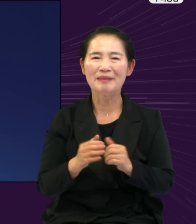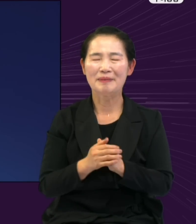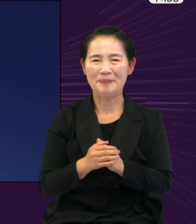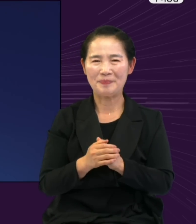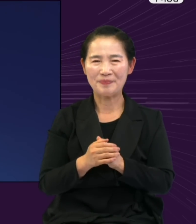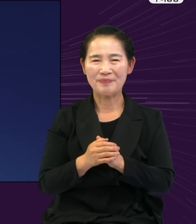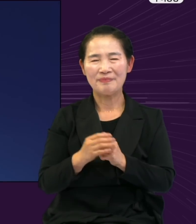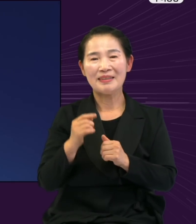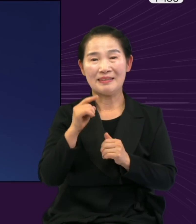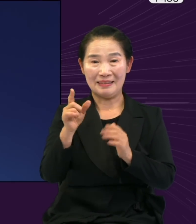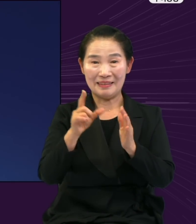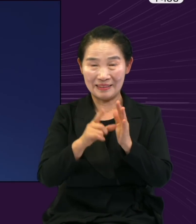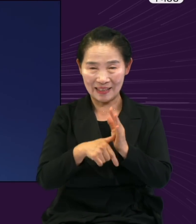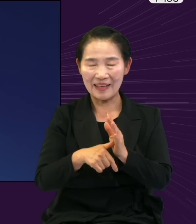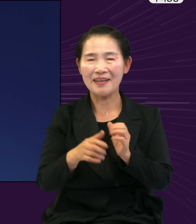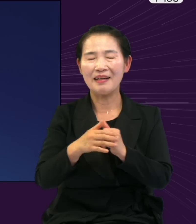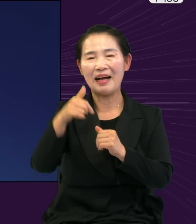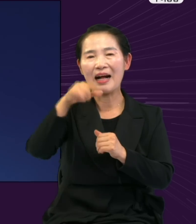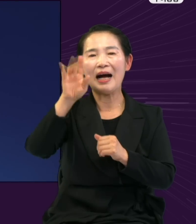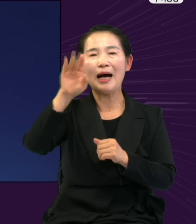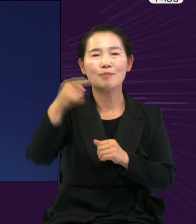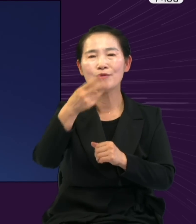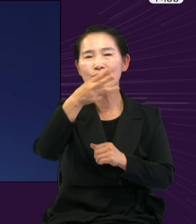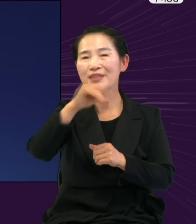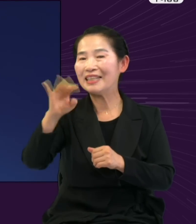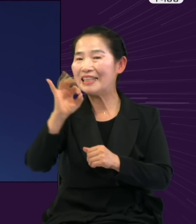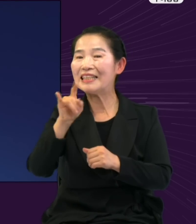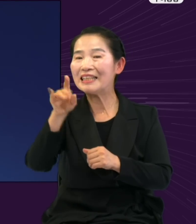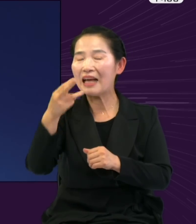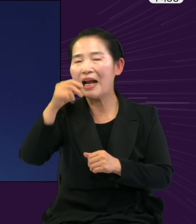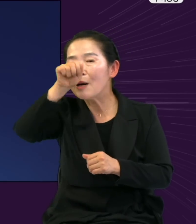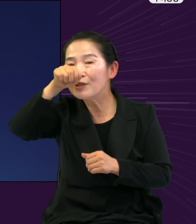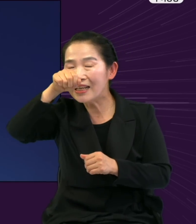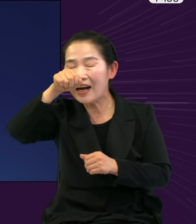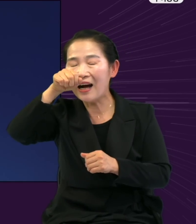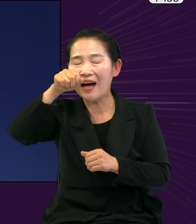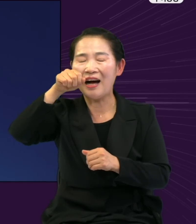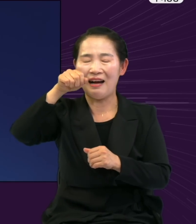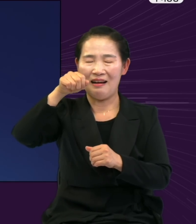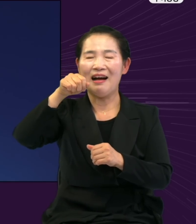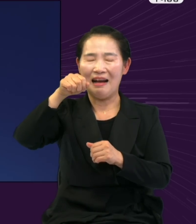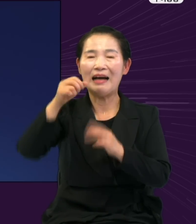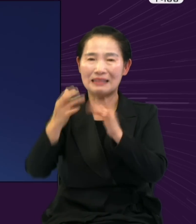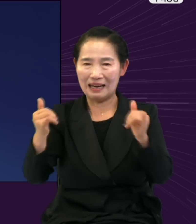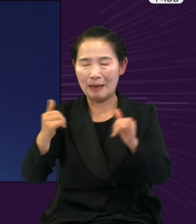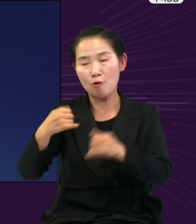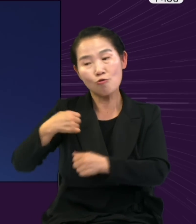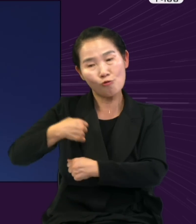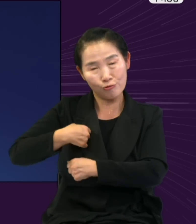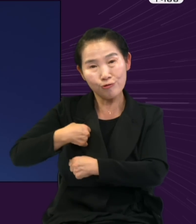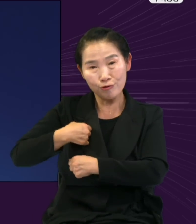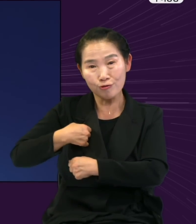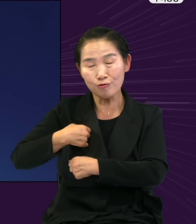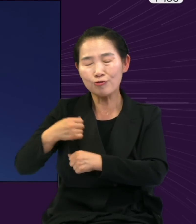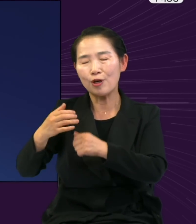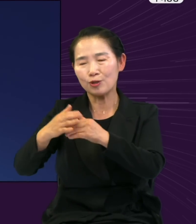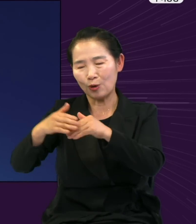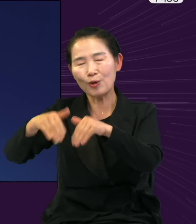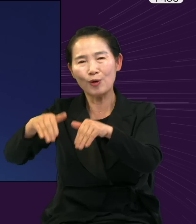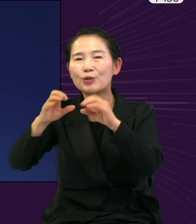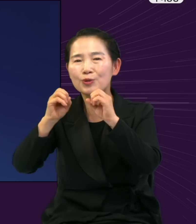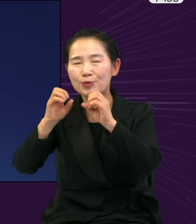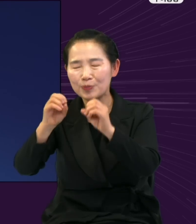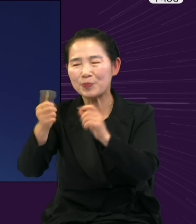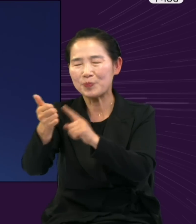그때 예배 때 가브리엘 목사님이라고 현재 목사님이 설교를 하셨는데, 이분은 군종 목사님이셨어요. 허태준 선교사와 함께